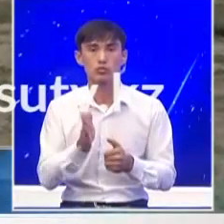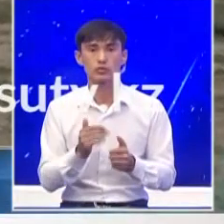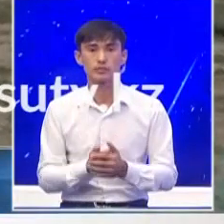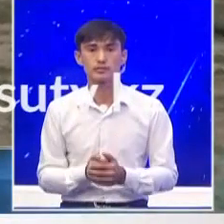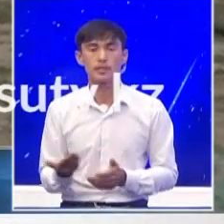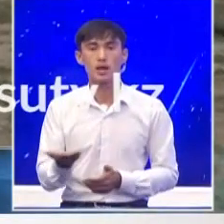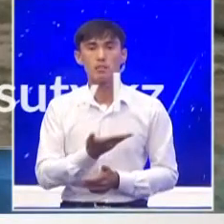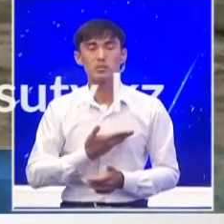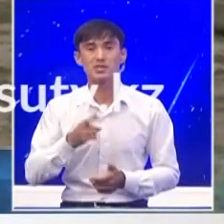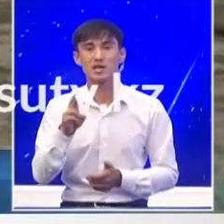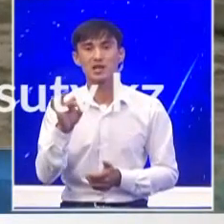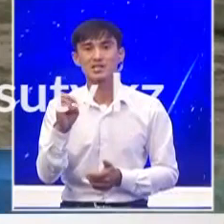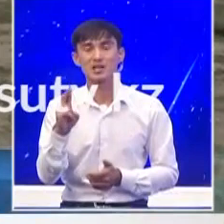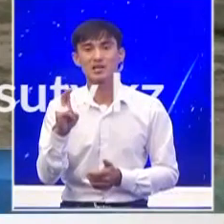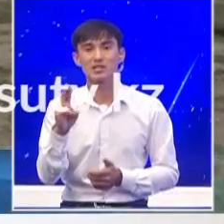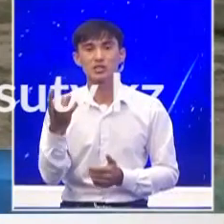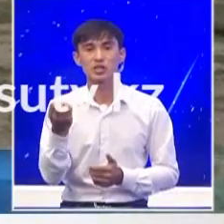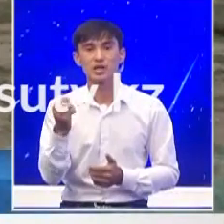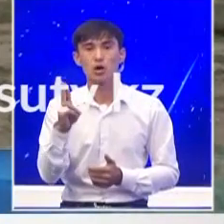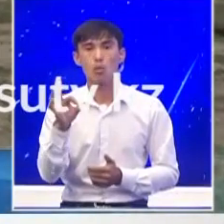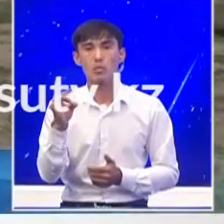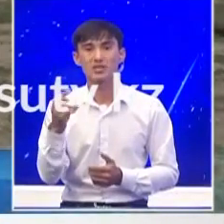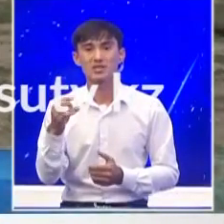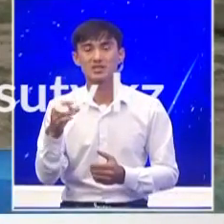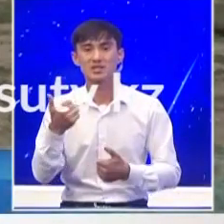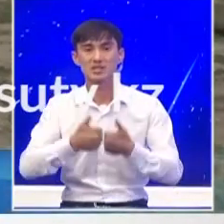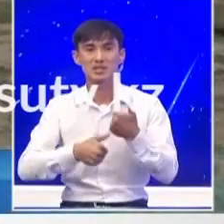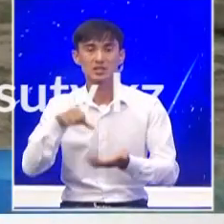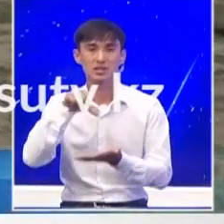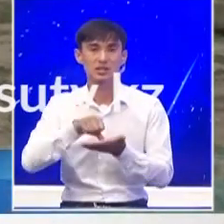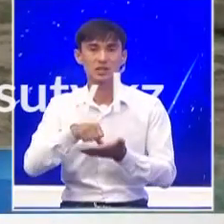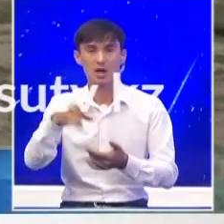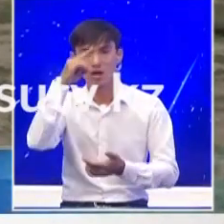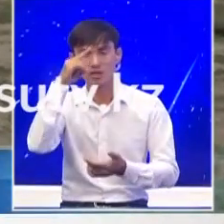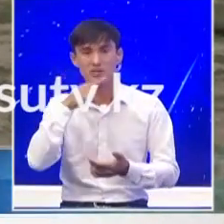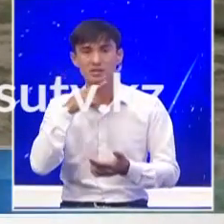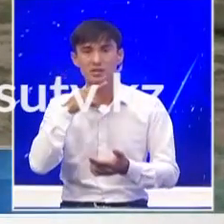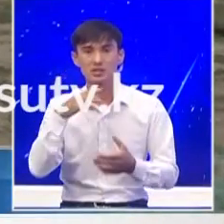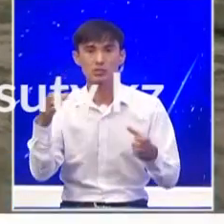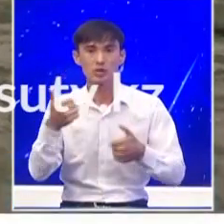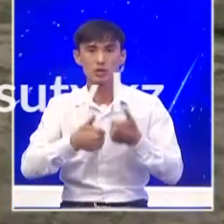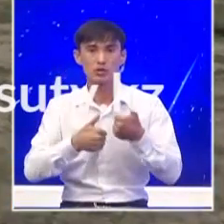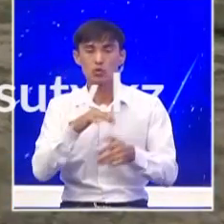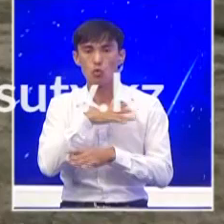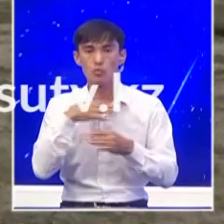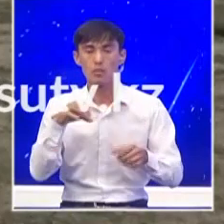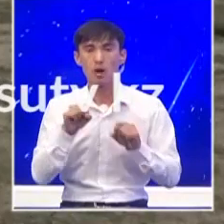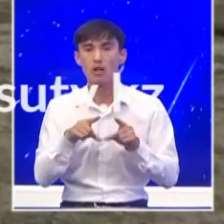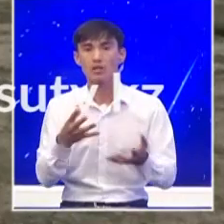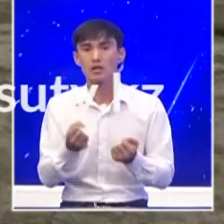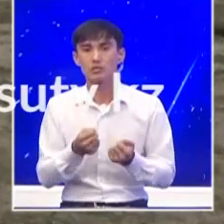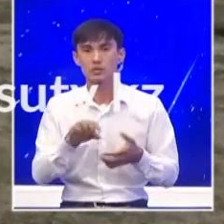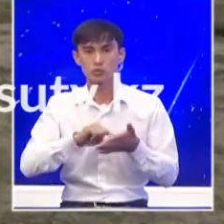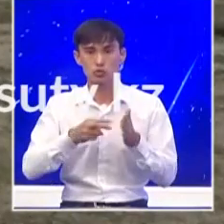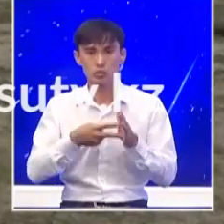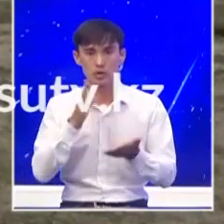Біз классикалық және компаунд садағы бойынша сынға түсіп, Қазақстан чемпионатында көптеп алтын алуды жоспарлап отырмыз. Спортшыларымыздың дайындық деңгейі